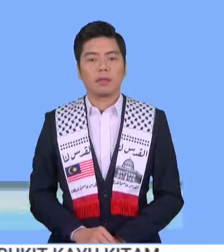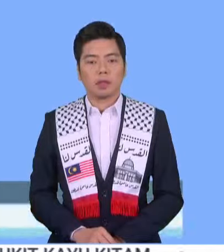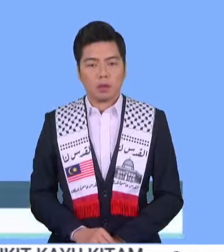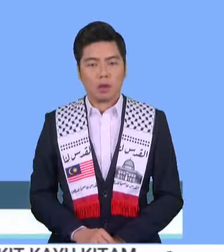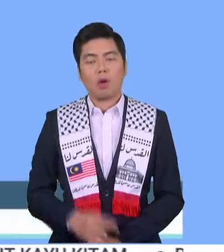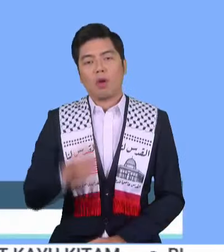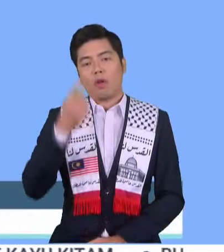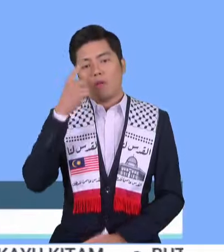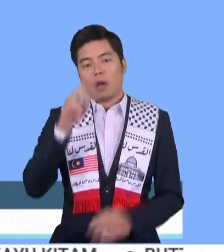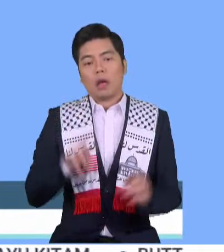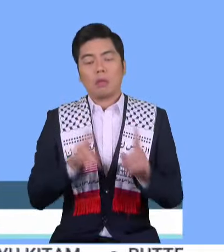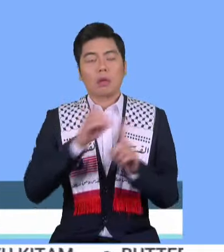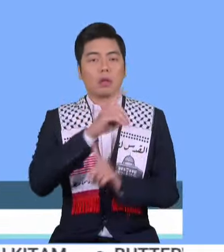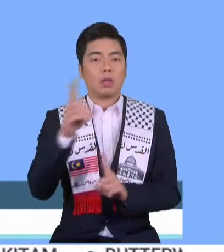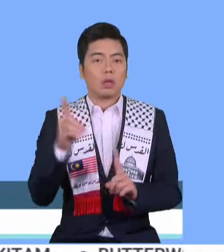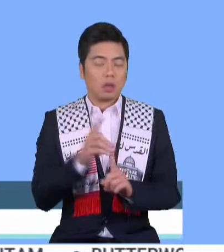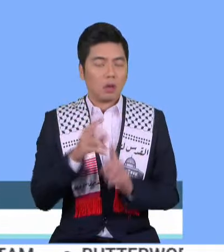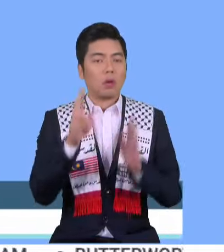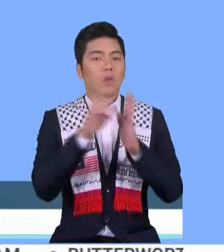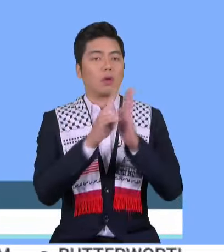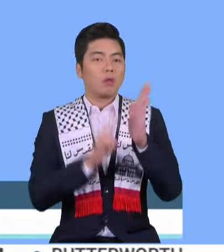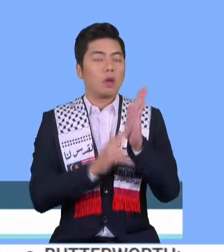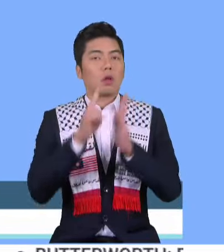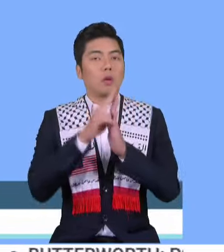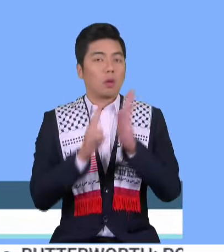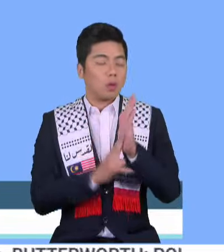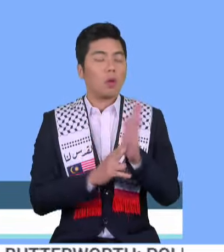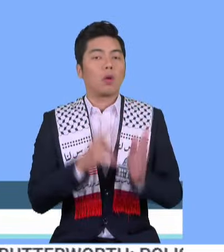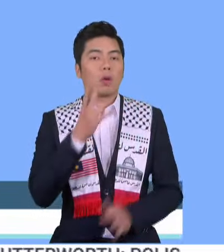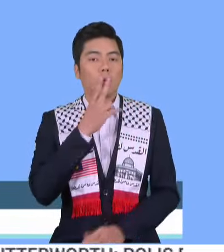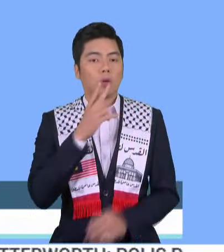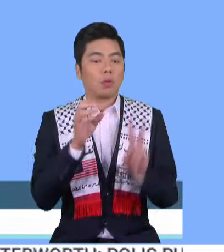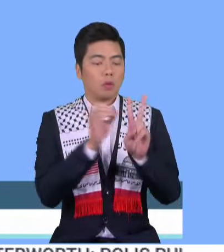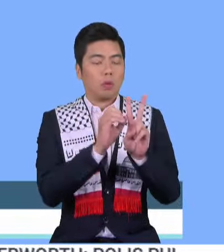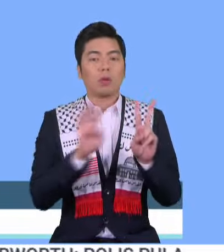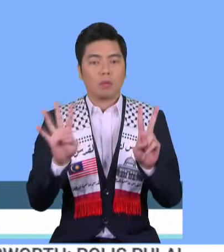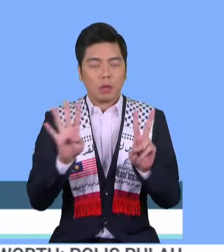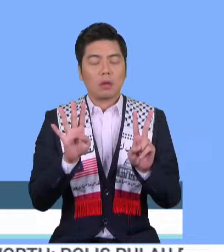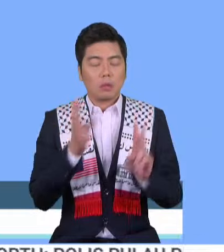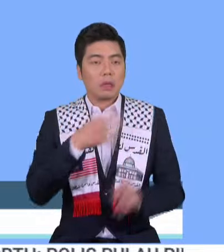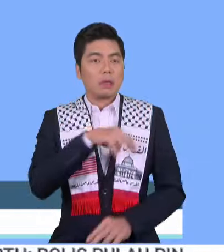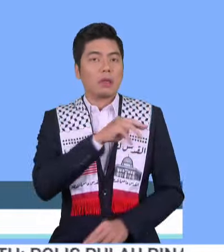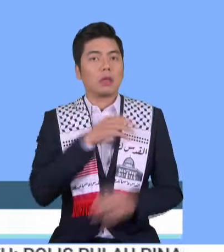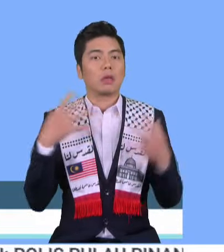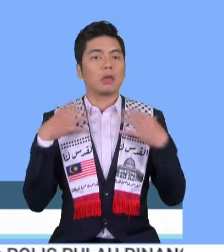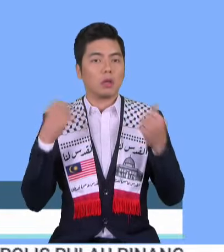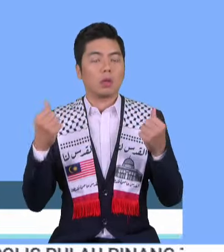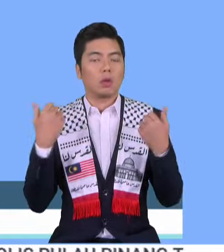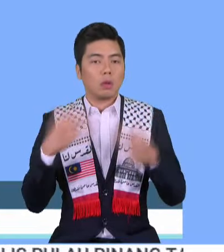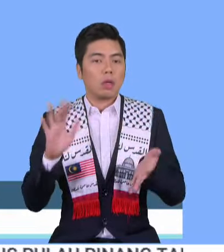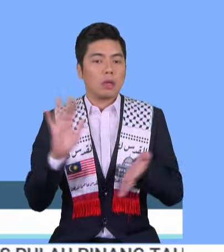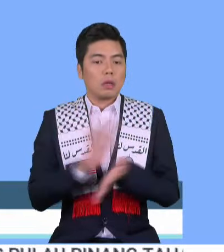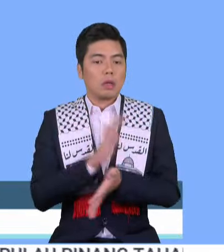Susulan penguatkuasaan Peraturan-Peraturan Kawalan Hasil Tembakau 2004, Kementerian Kesihatan mengeluarkan